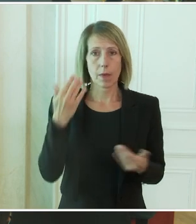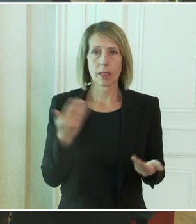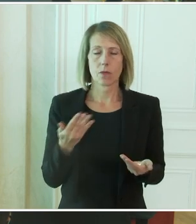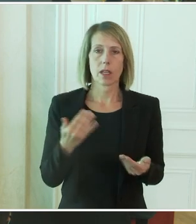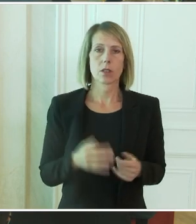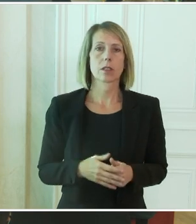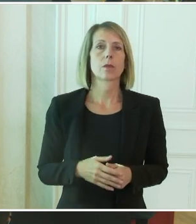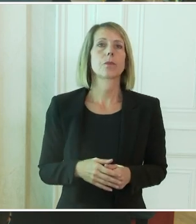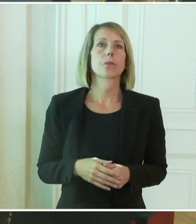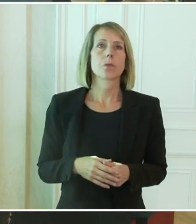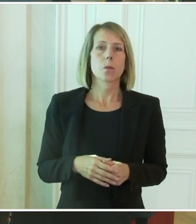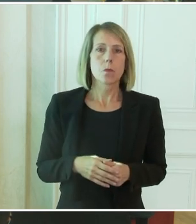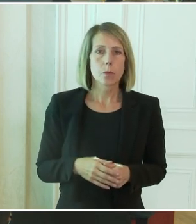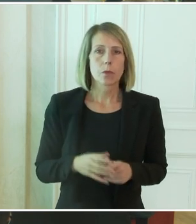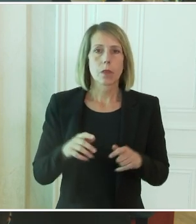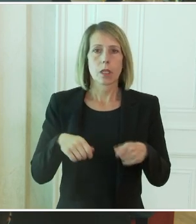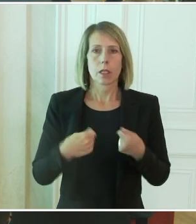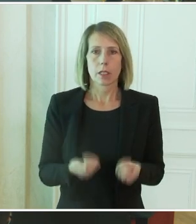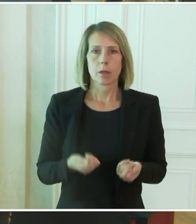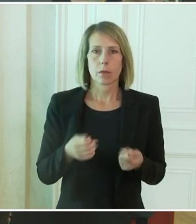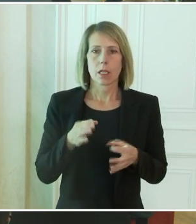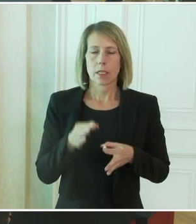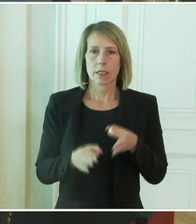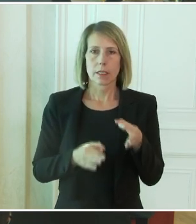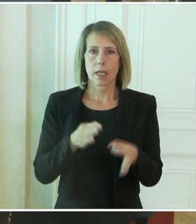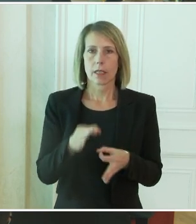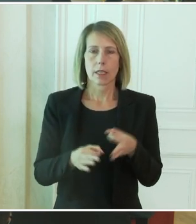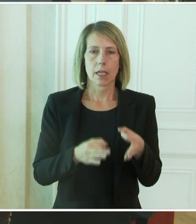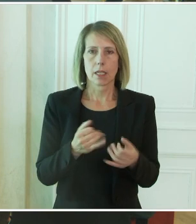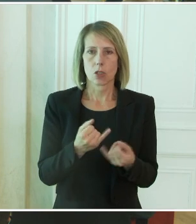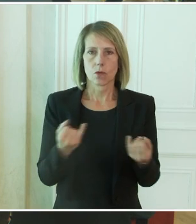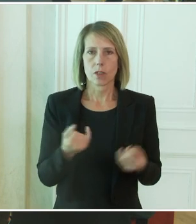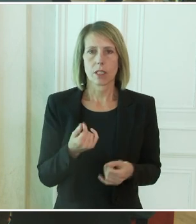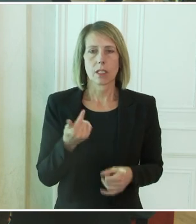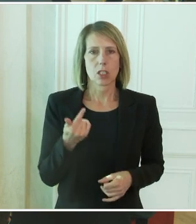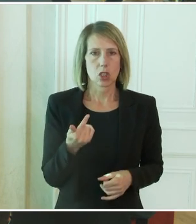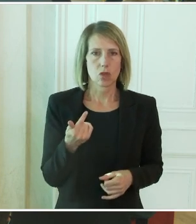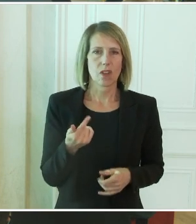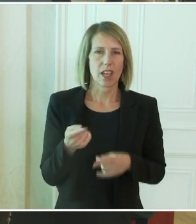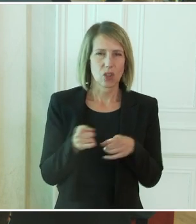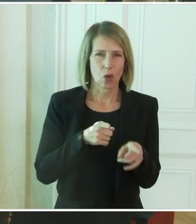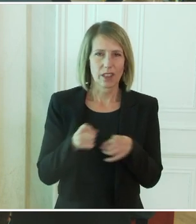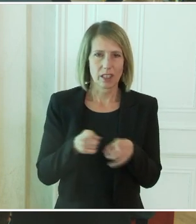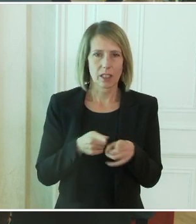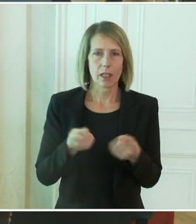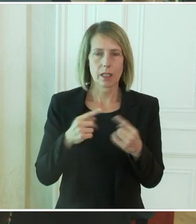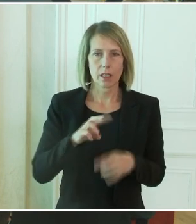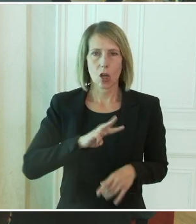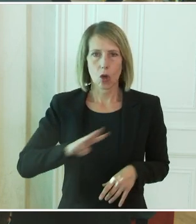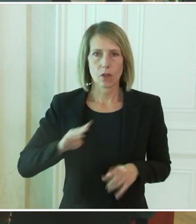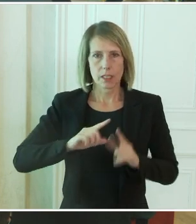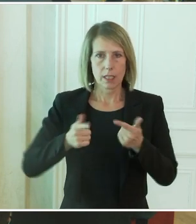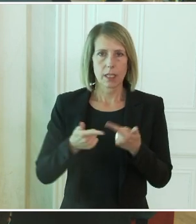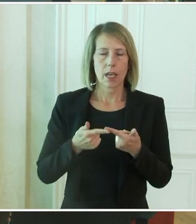dass es eine Art strategische Zweideutigkeit gäbe von gewissen westlichen Ländern, was eben einen